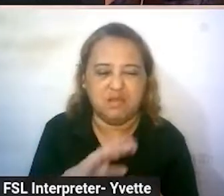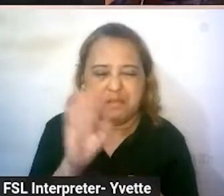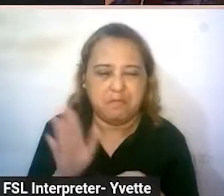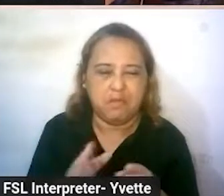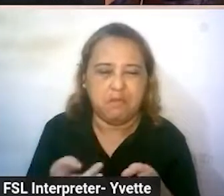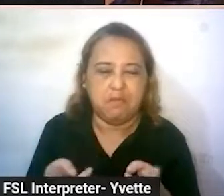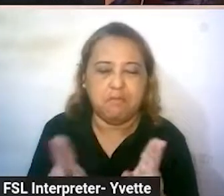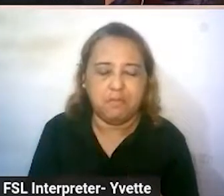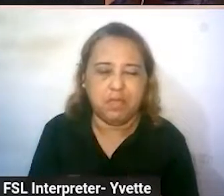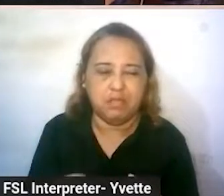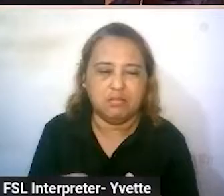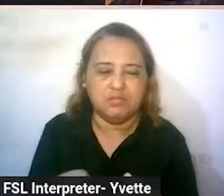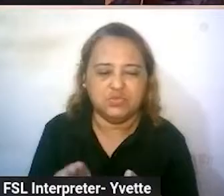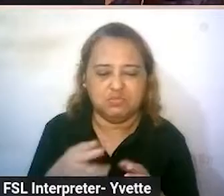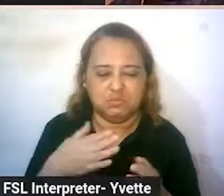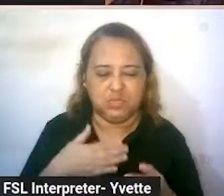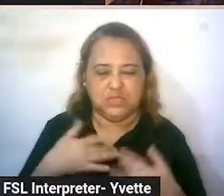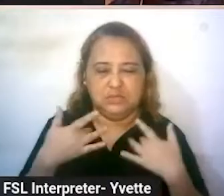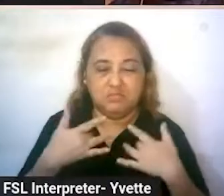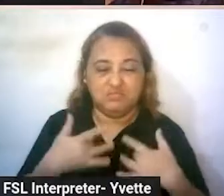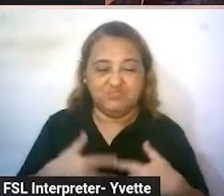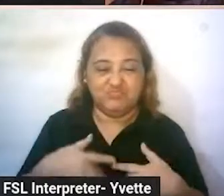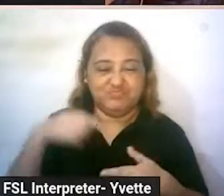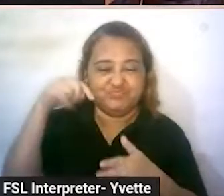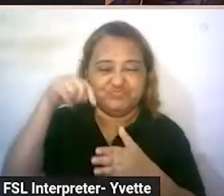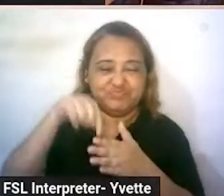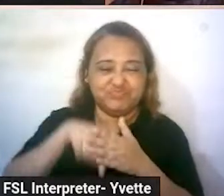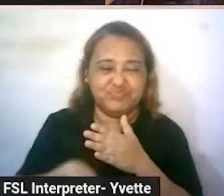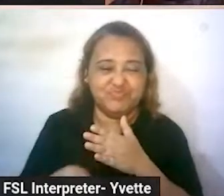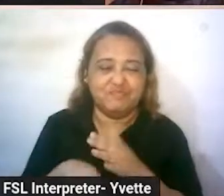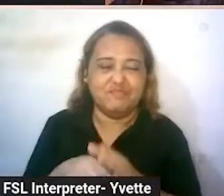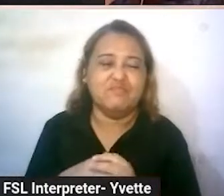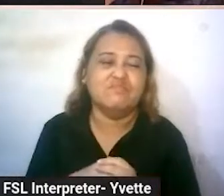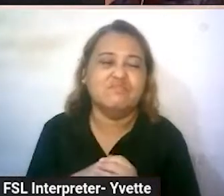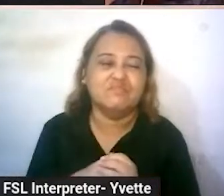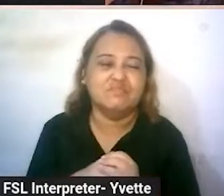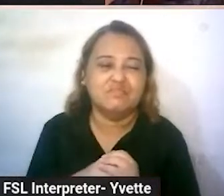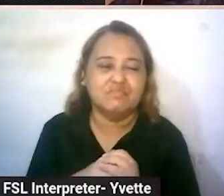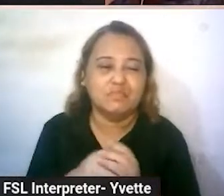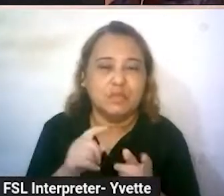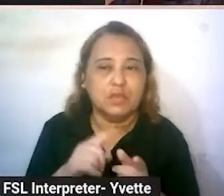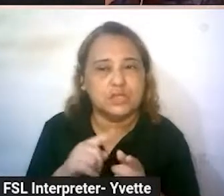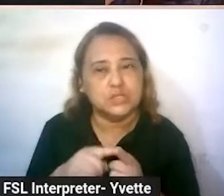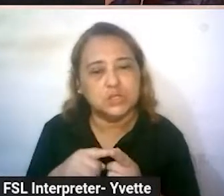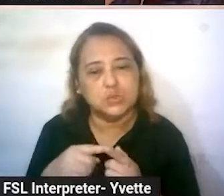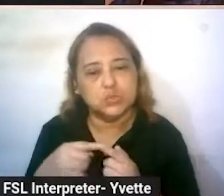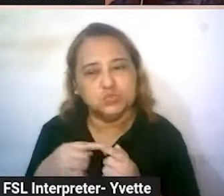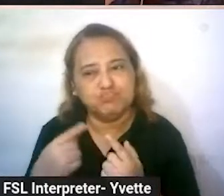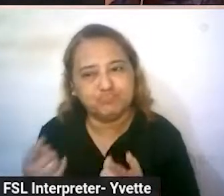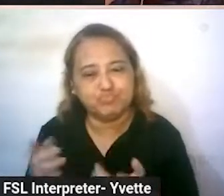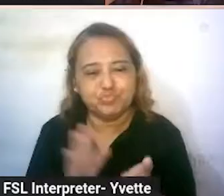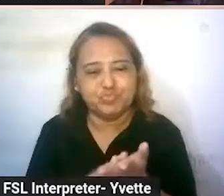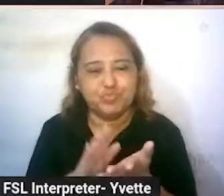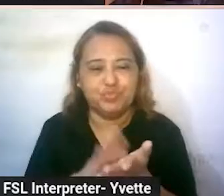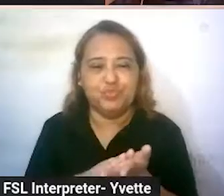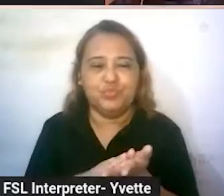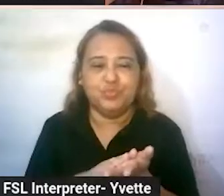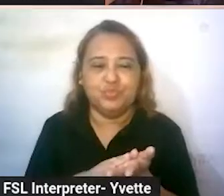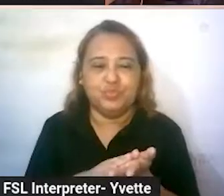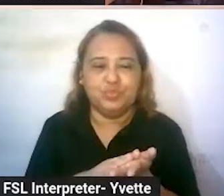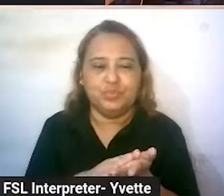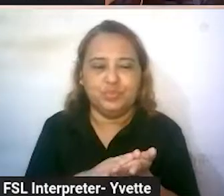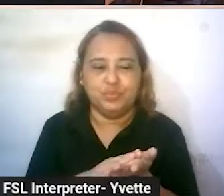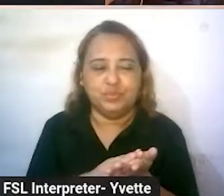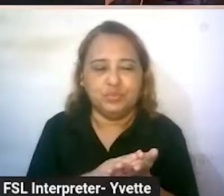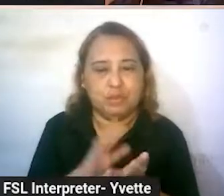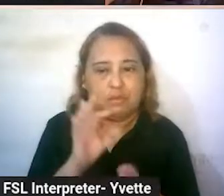grumabi yung depression ko na, ay, wala na palang mangyayari sa akin. And then I went to school kasi noong 1993,